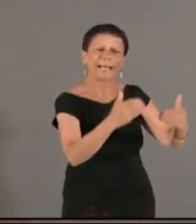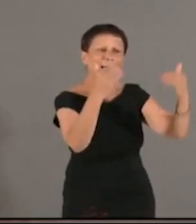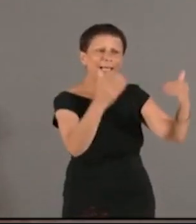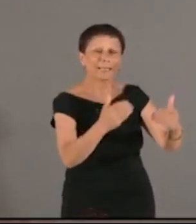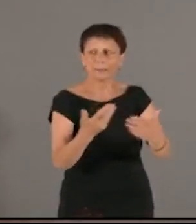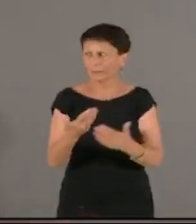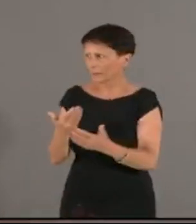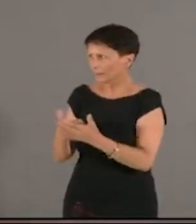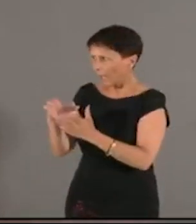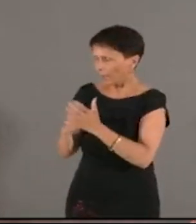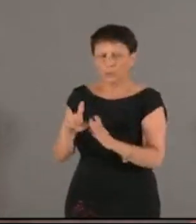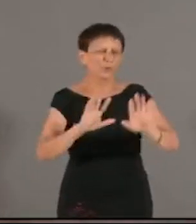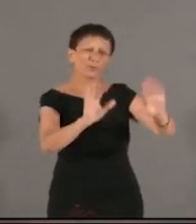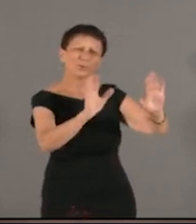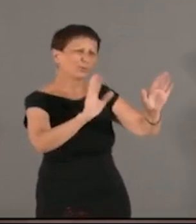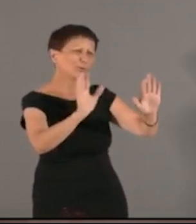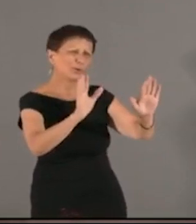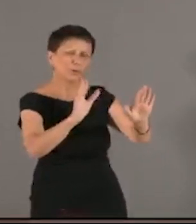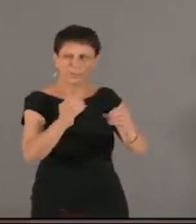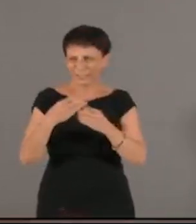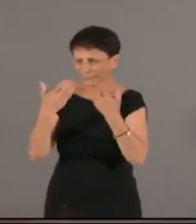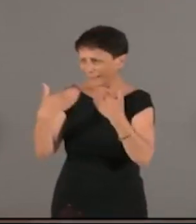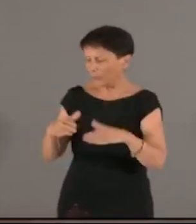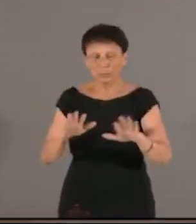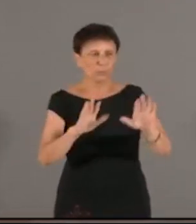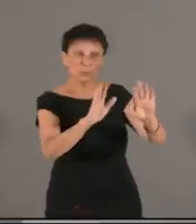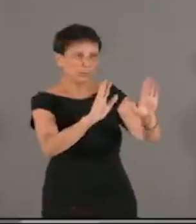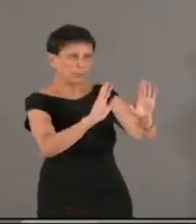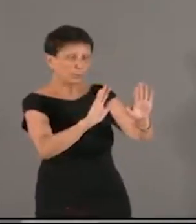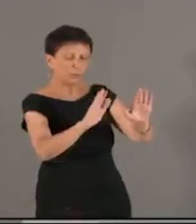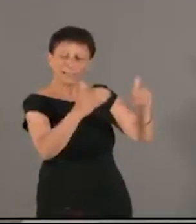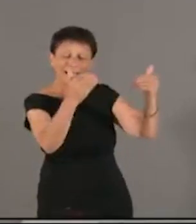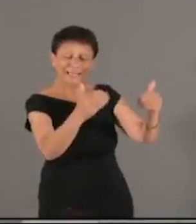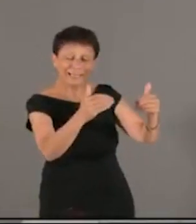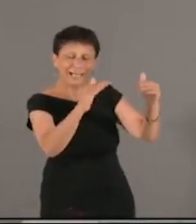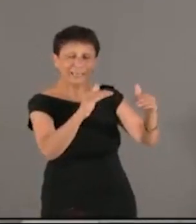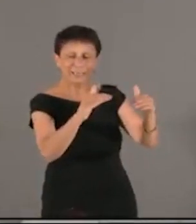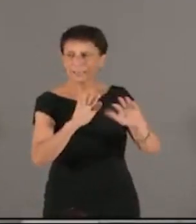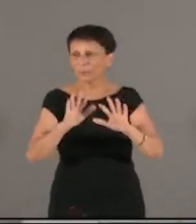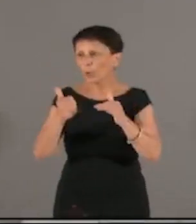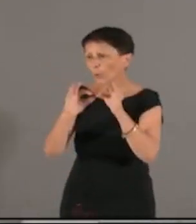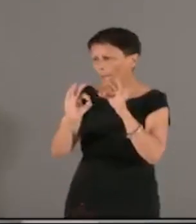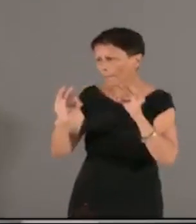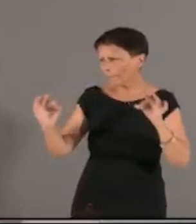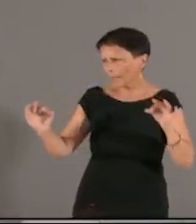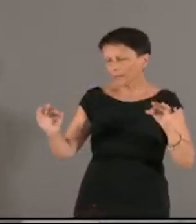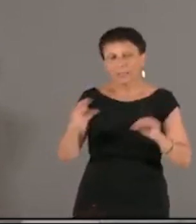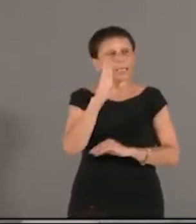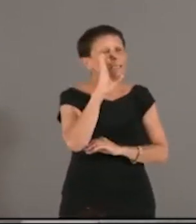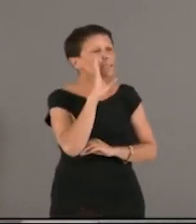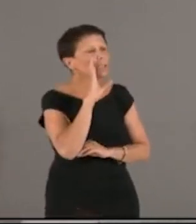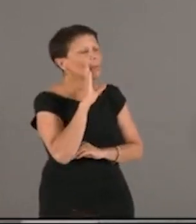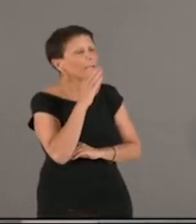dans le rapport. Allez, non, on n'est plus dans le rapport. Donc je termine. Mais on ne va pas, s'il vous plaît. En une phrase. S'il vous plaît. En